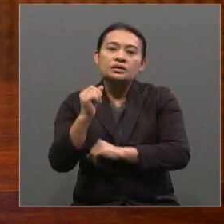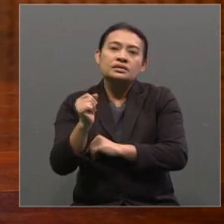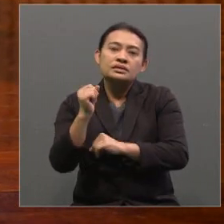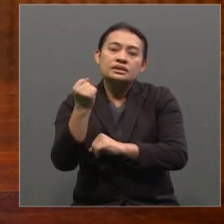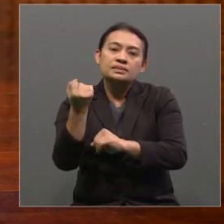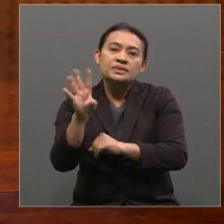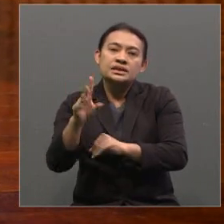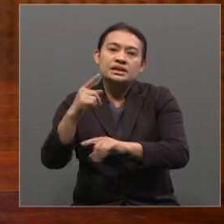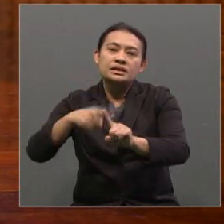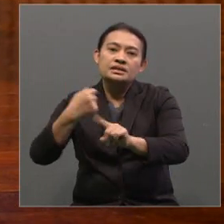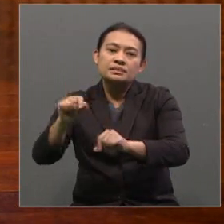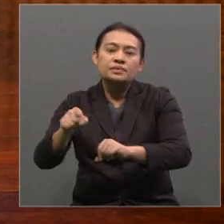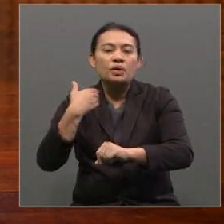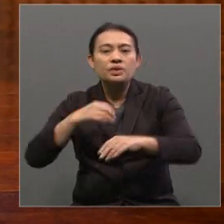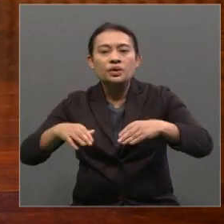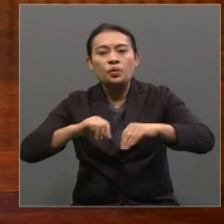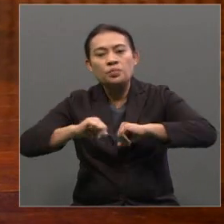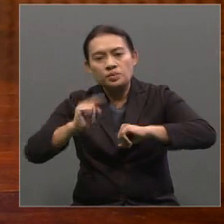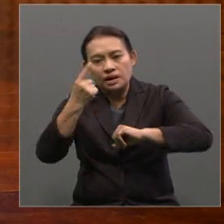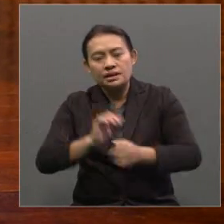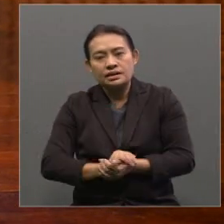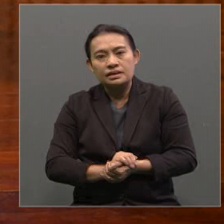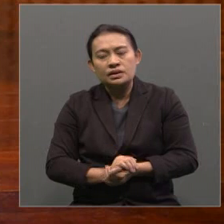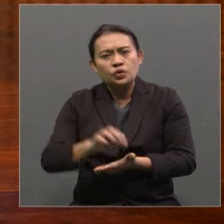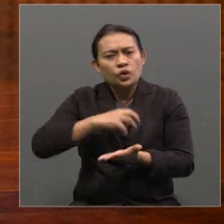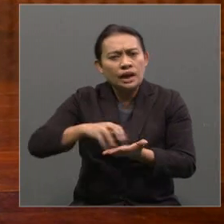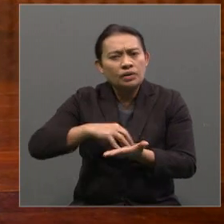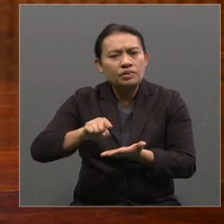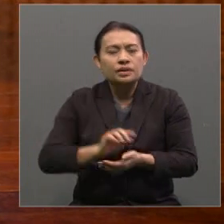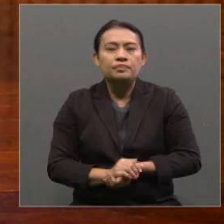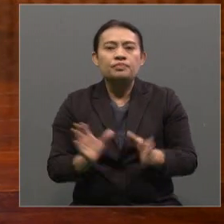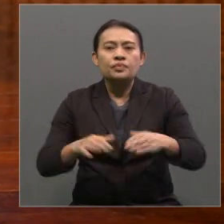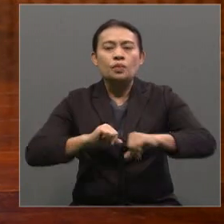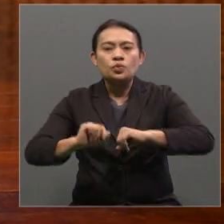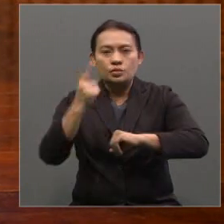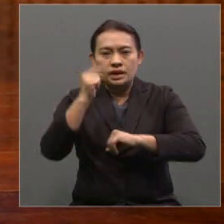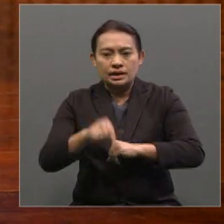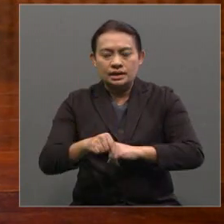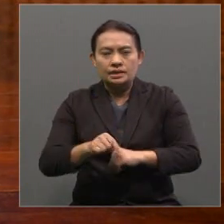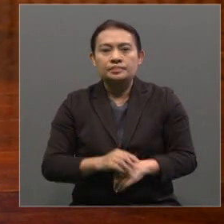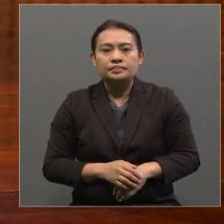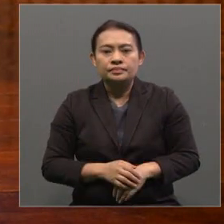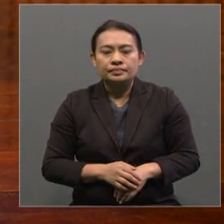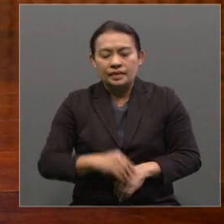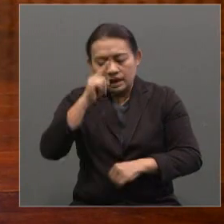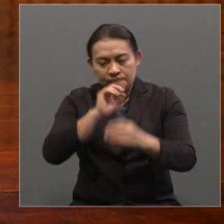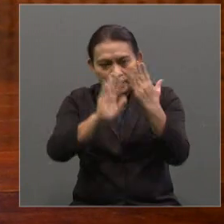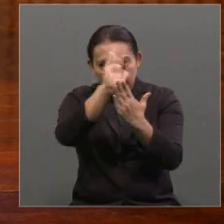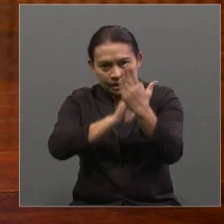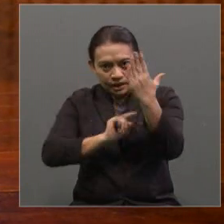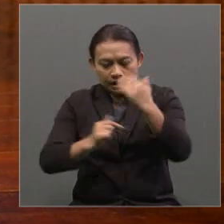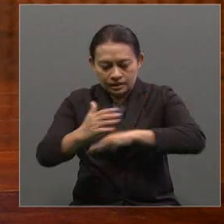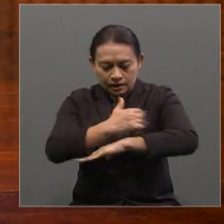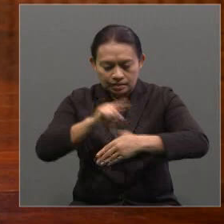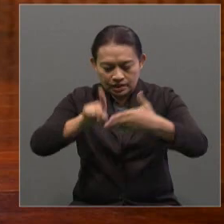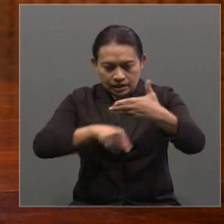คนรุ่นใหม่ปัจจุบันก็มีคนรุ่นใหม่อาจารย์เล่าบริบทให้ฟังหน่อยครับคนรุ่นใหม่ในการเมืองไทย ครับ กับการเลือกตั้งทุกครั้งเนี่ย